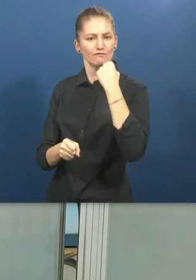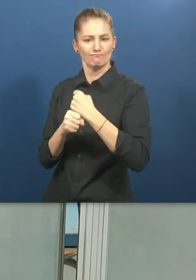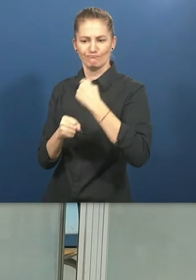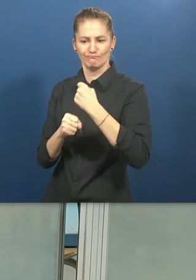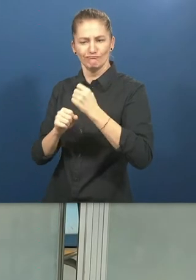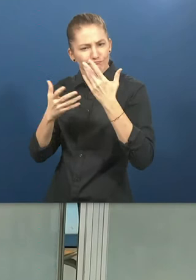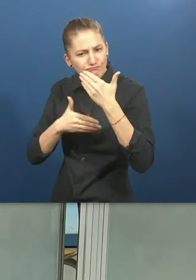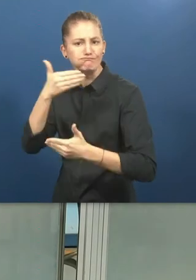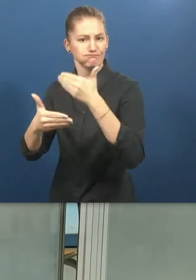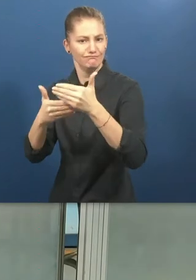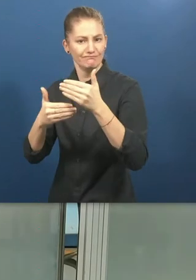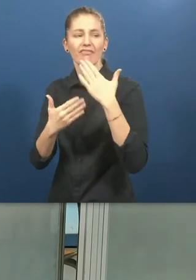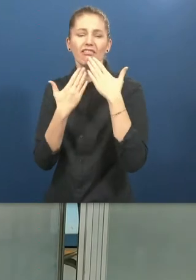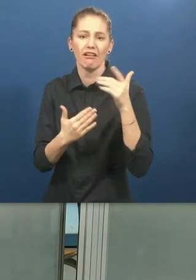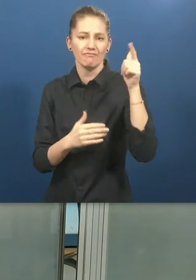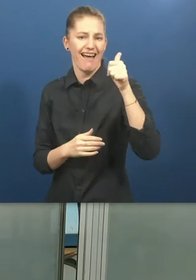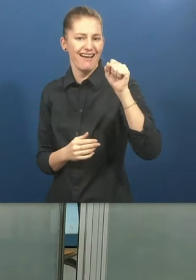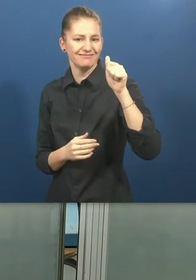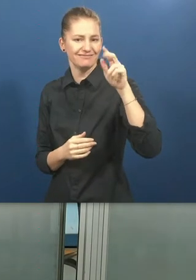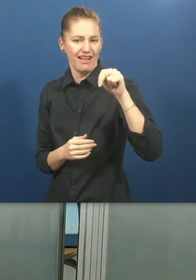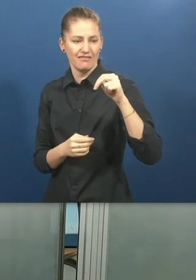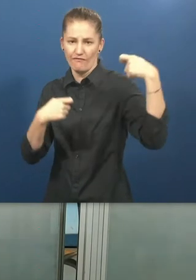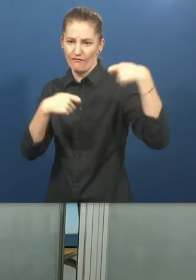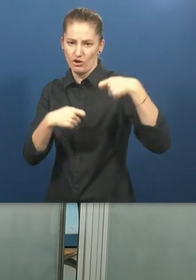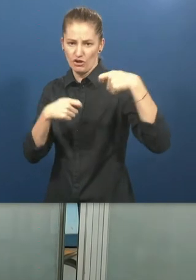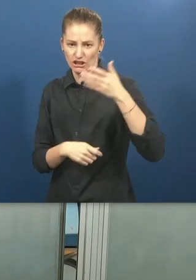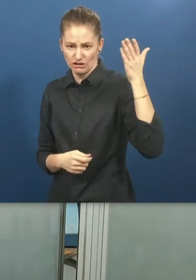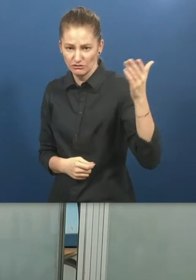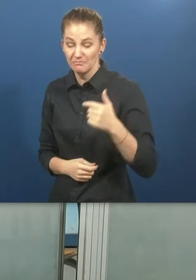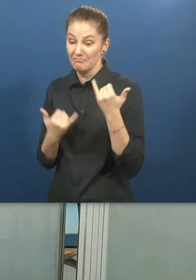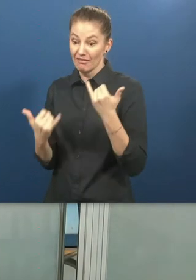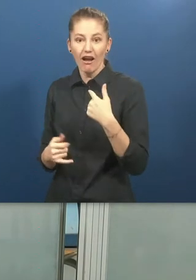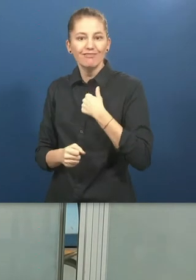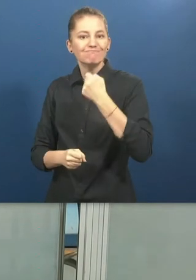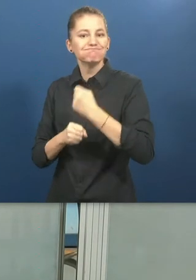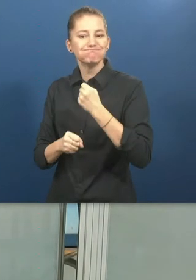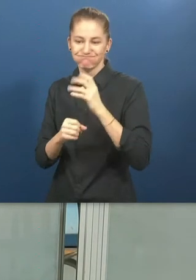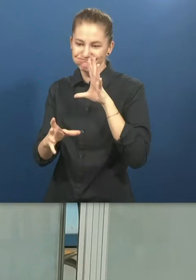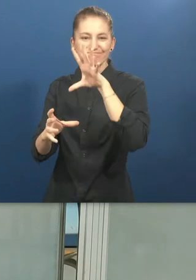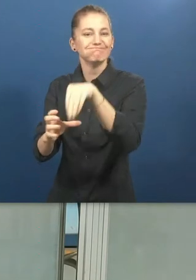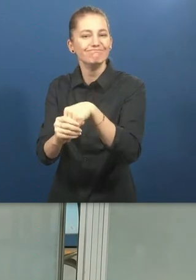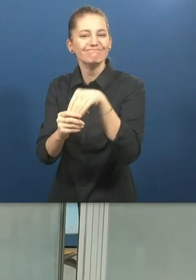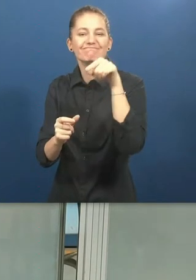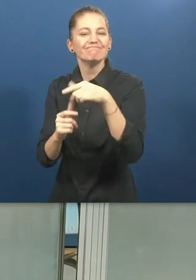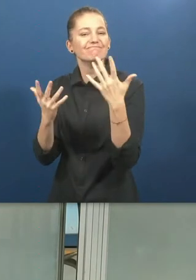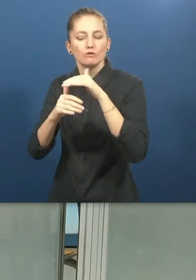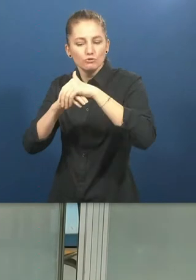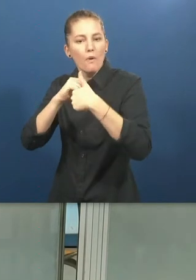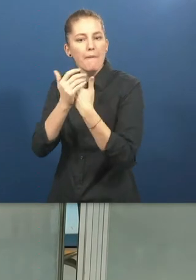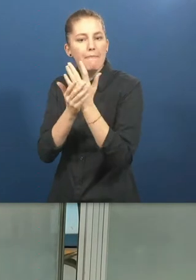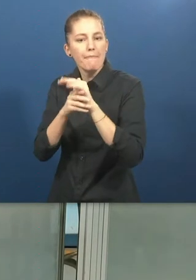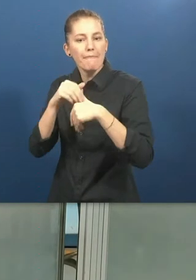준비와 여러 가지 작업을 적응할 수 있었어요. 지금은